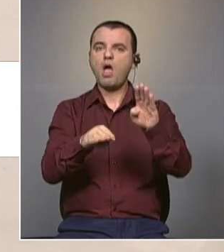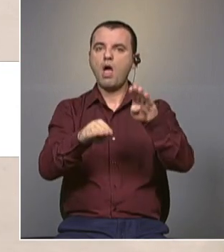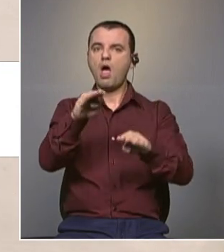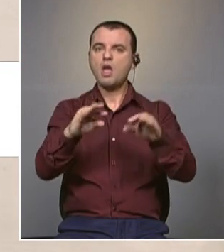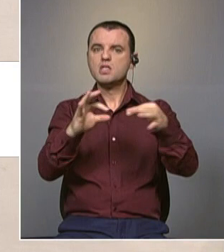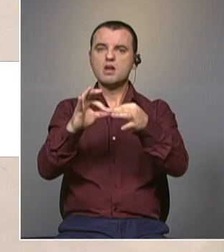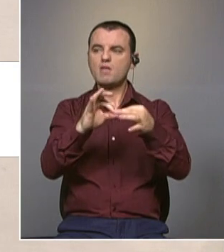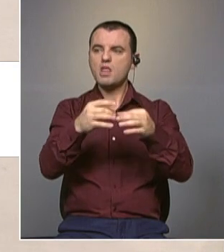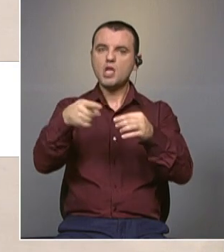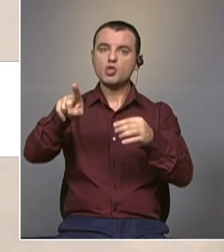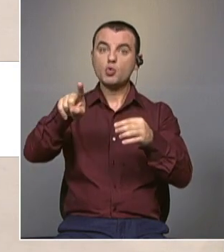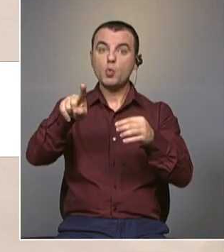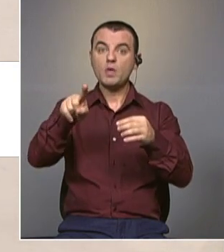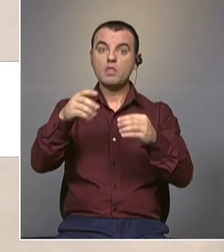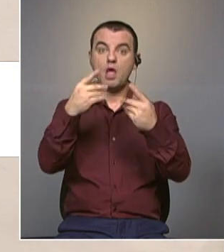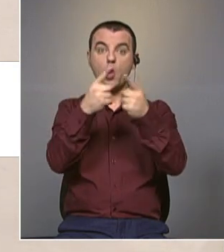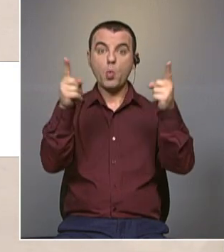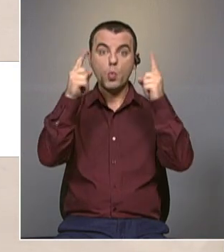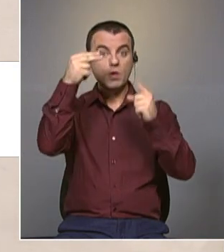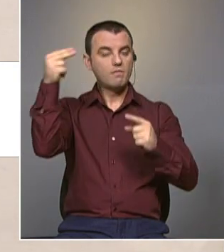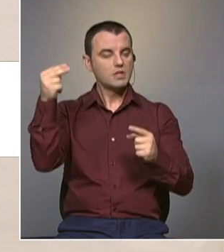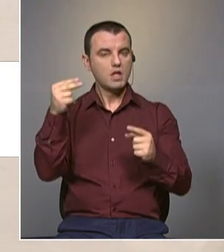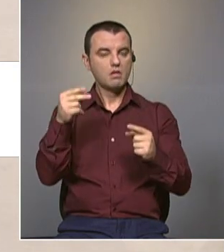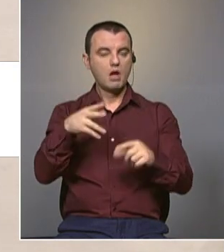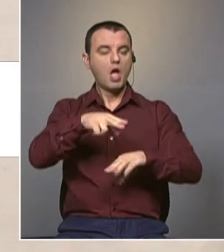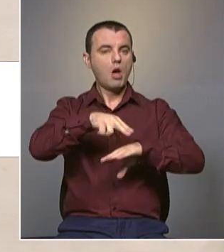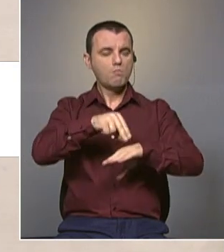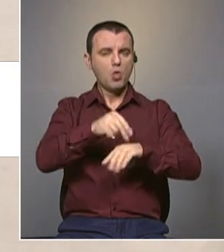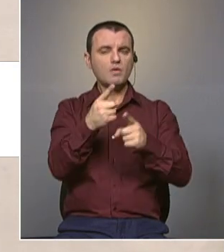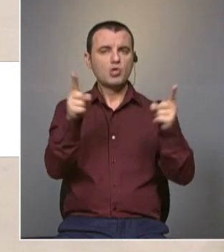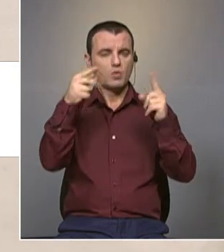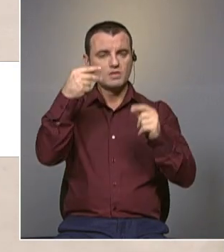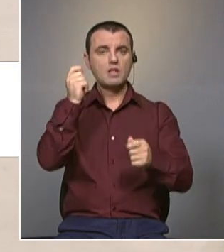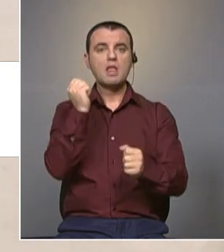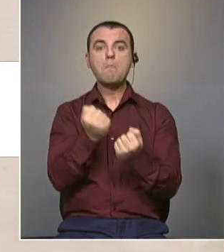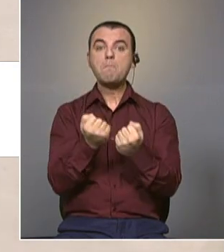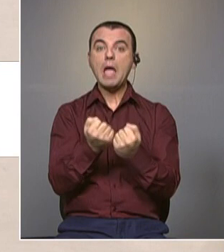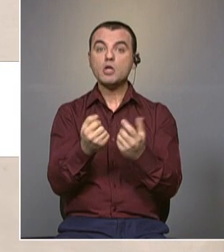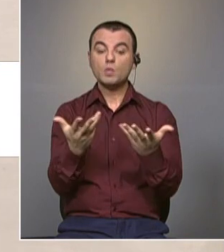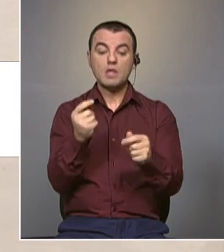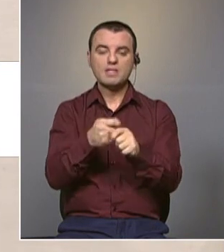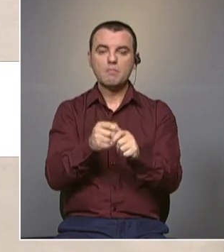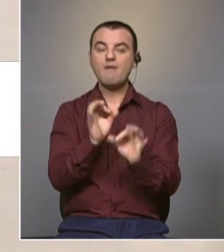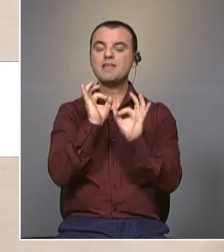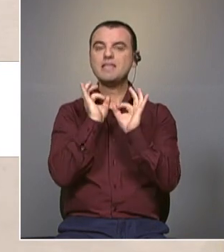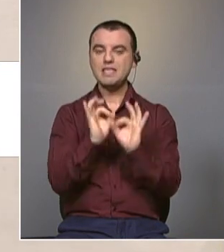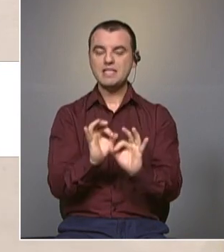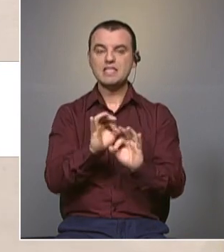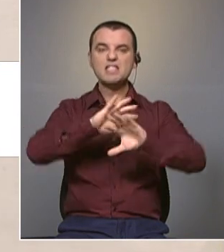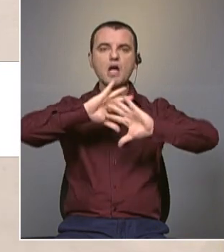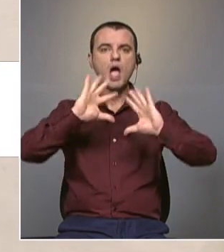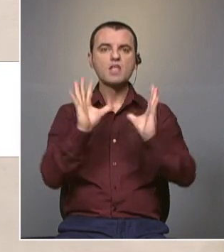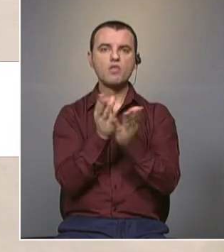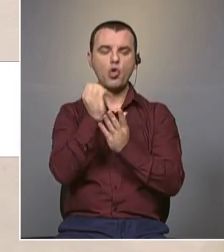училища в България. Пловдивския университет е място, където се прави истинска световна наука. Разбира се,